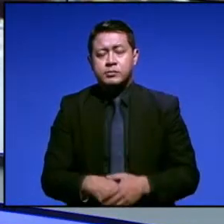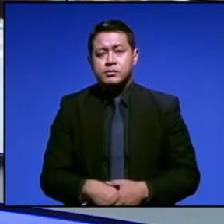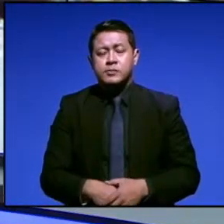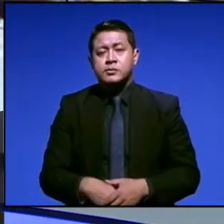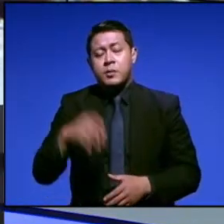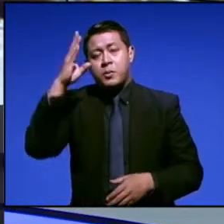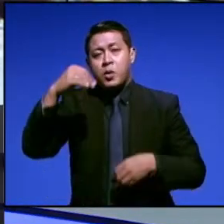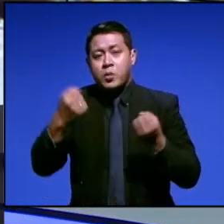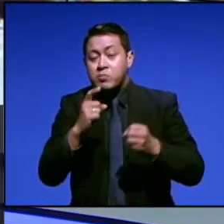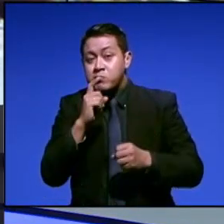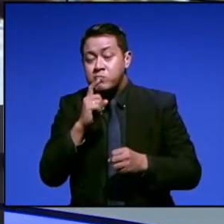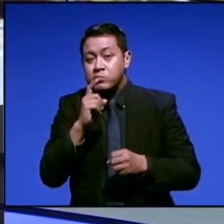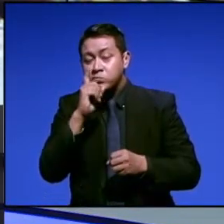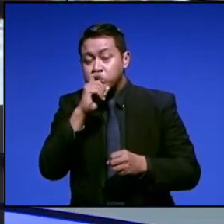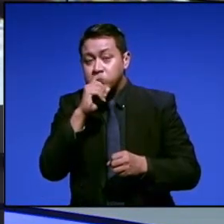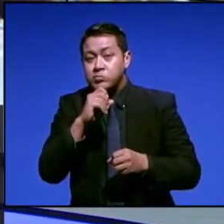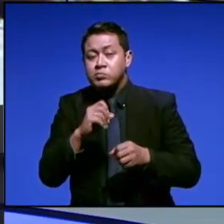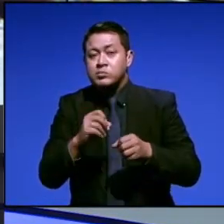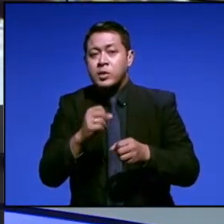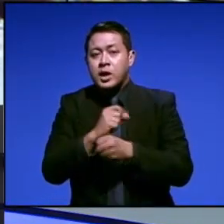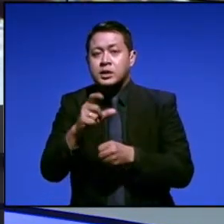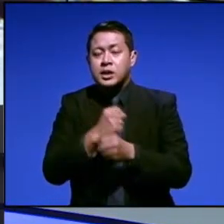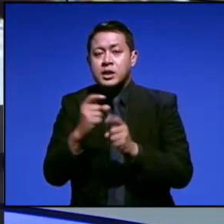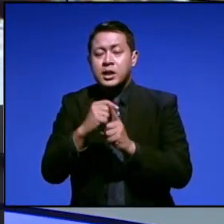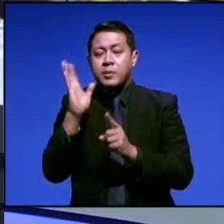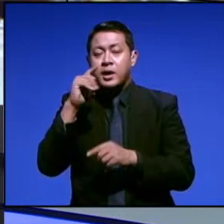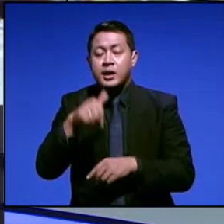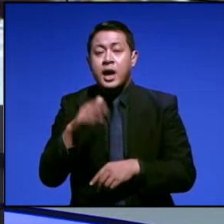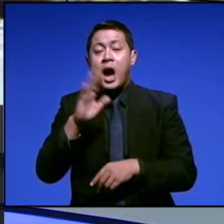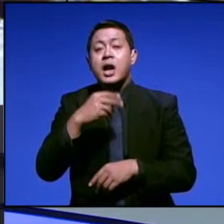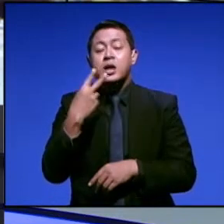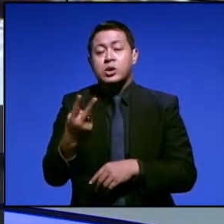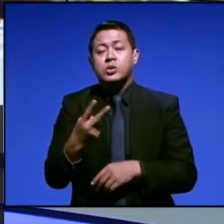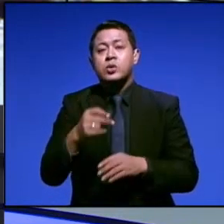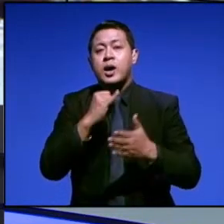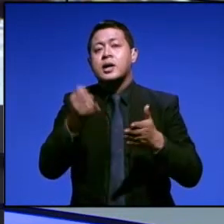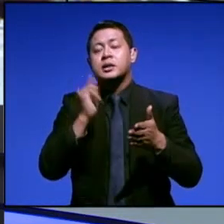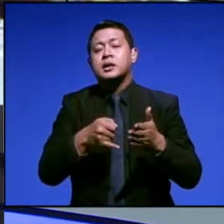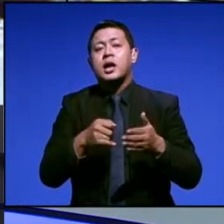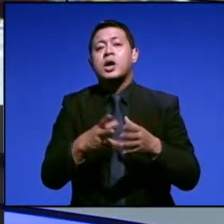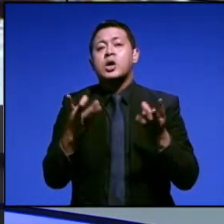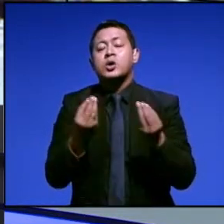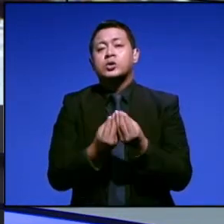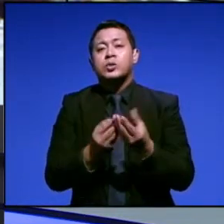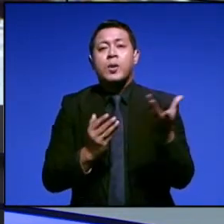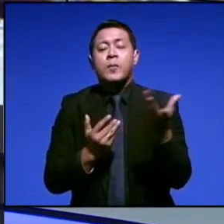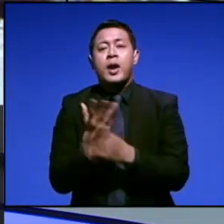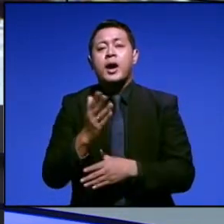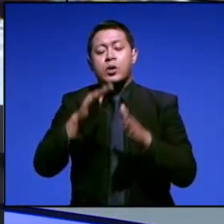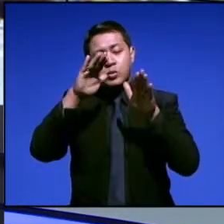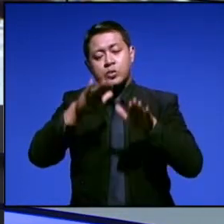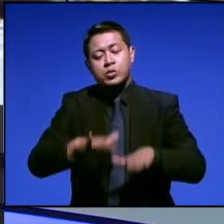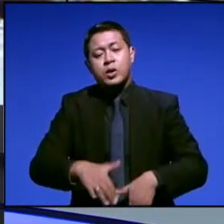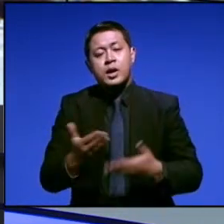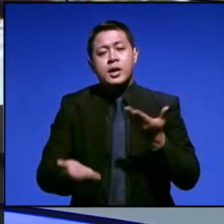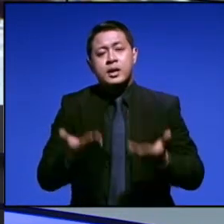Drama pengemudi menyiasati aturan ganjil genap terekam kamera hari ini. Di hari kedua tilang ganjil genap, jumlah pelanggaran jauh menurun